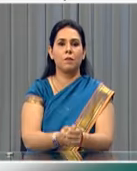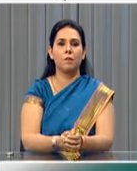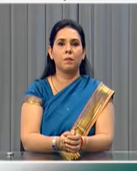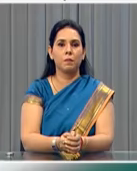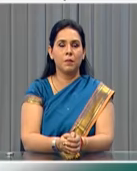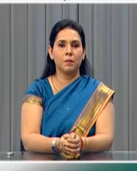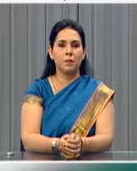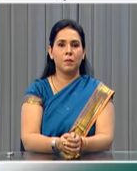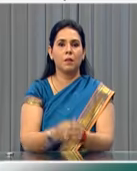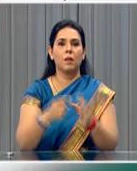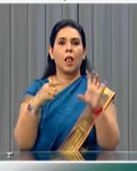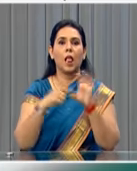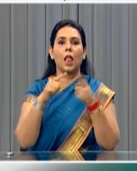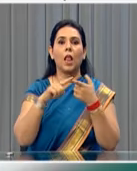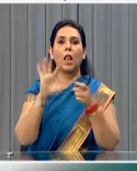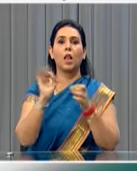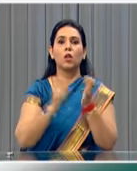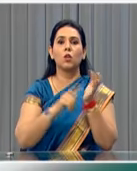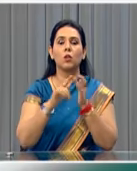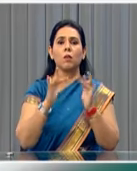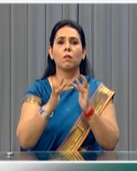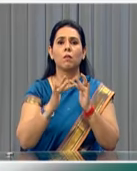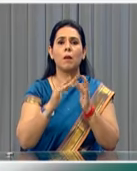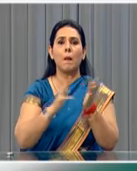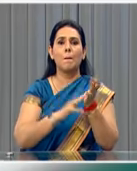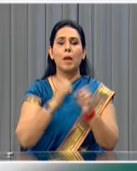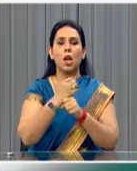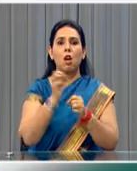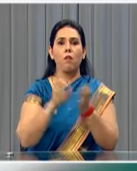चाहे इलेक्ट्रॉनिक प्लेटफॉर्म के माध्यम से MyGov.in हो,